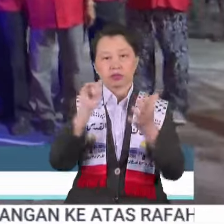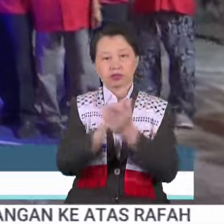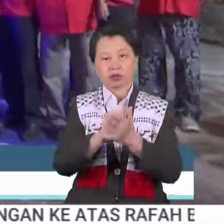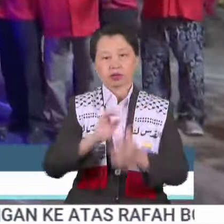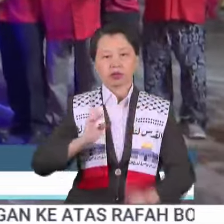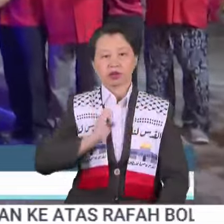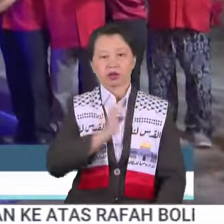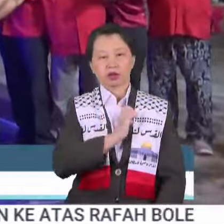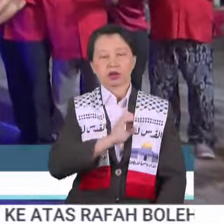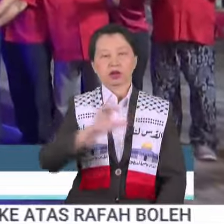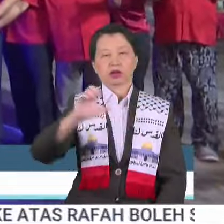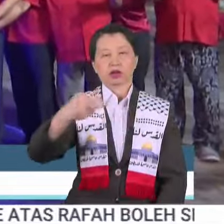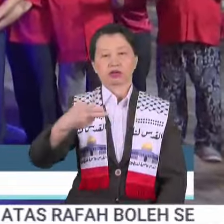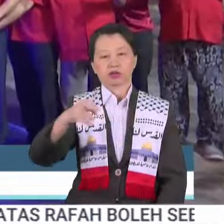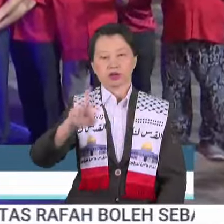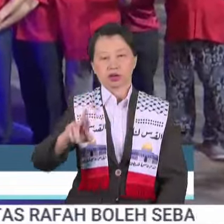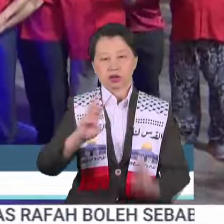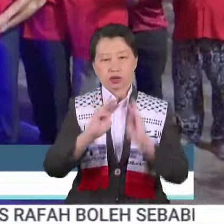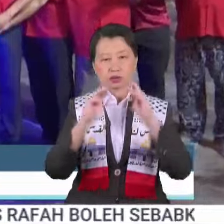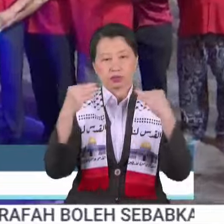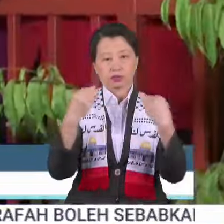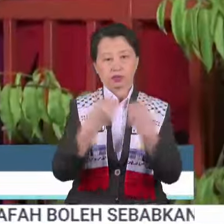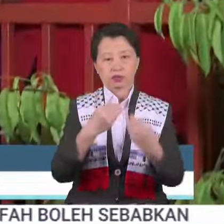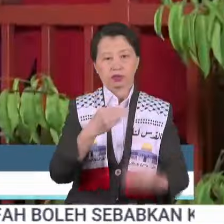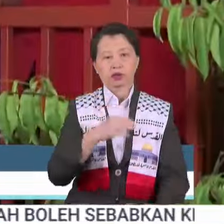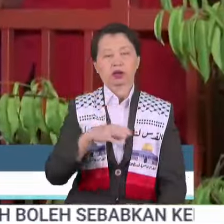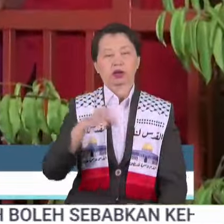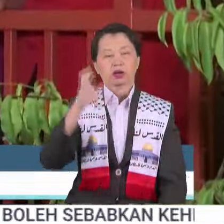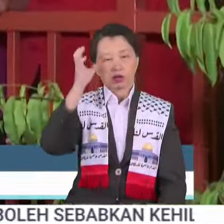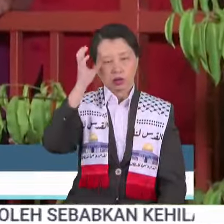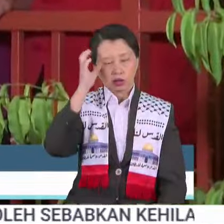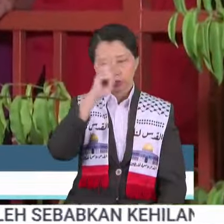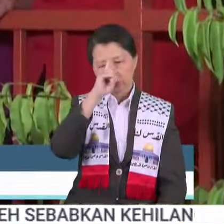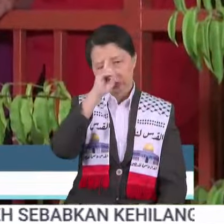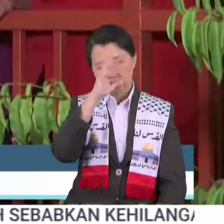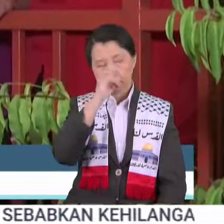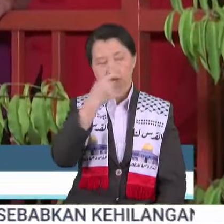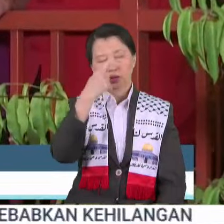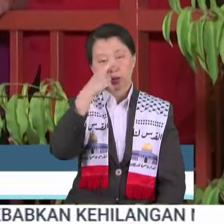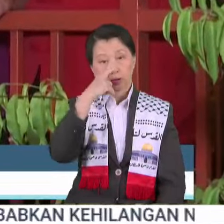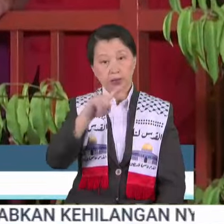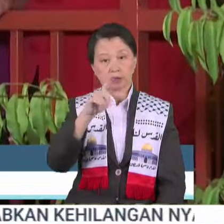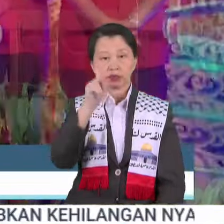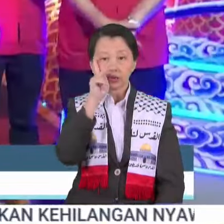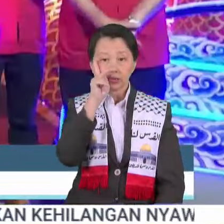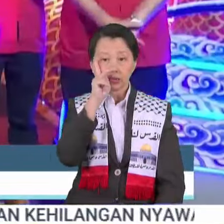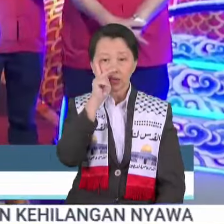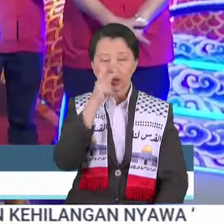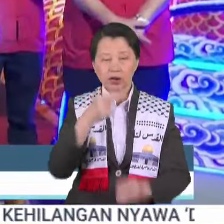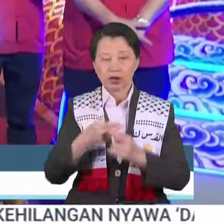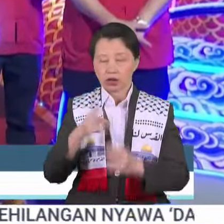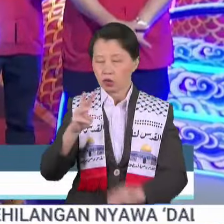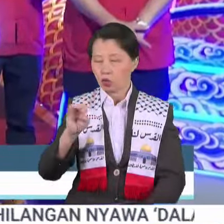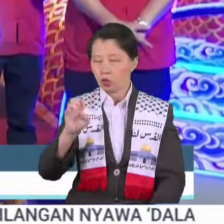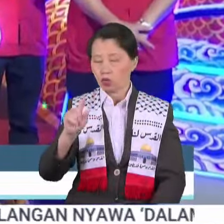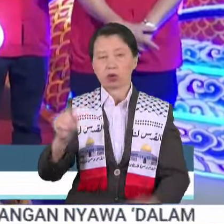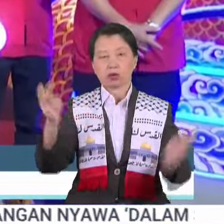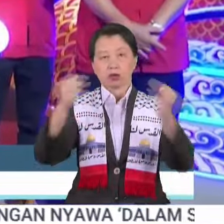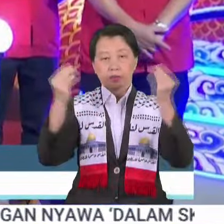Exco Sumber Manusia, Masyarakat Cina, India dan Siam Kedah, Wong Chia Zen. Majlis turut